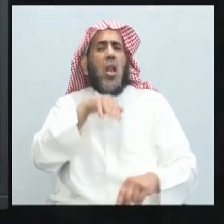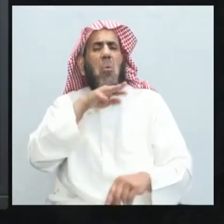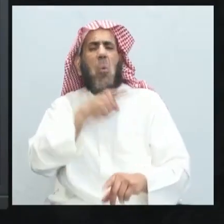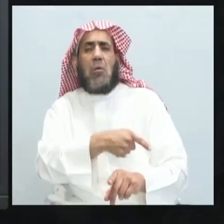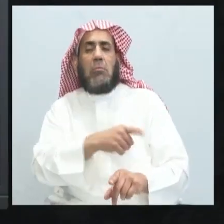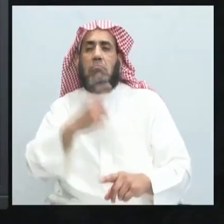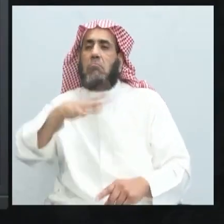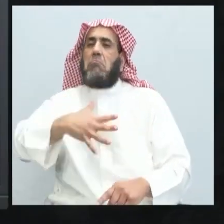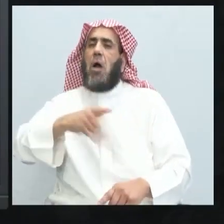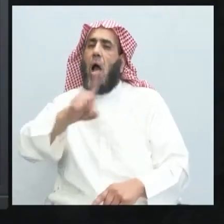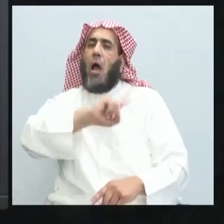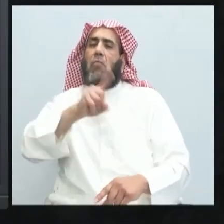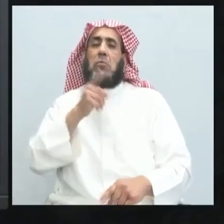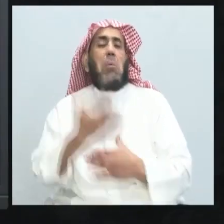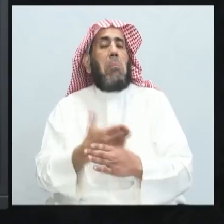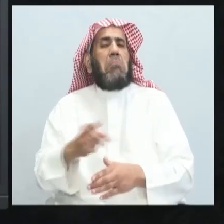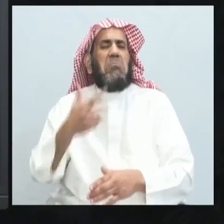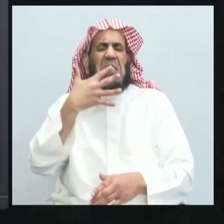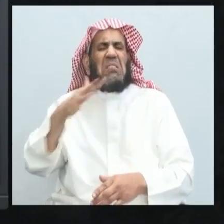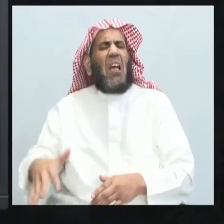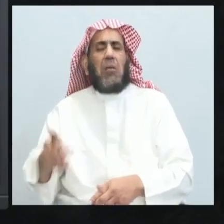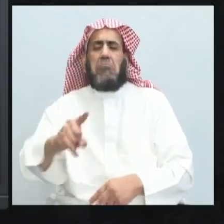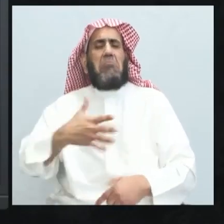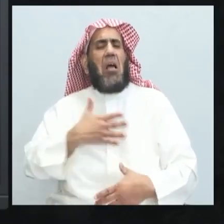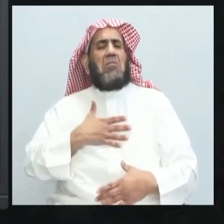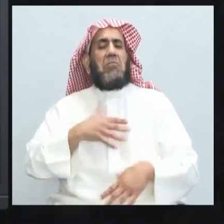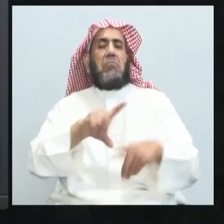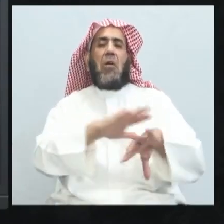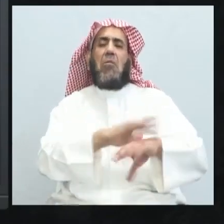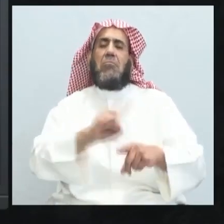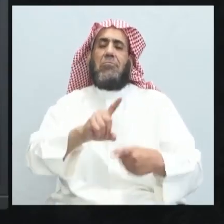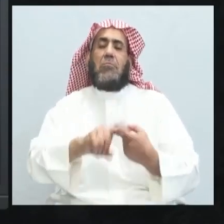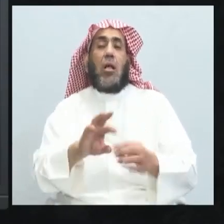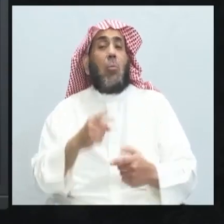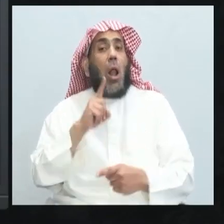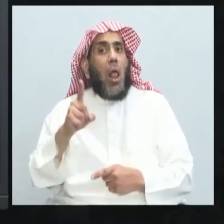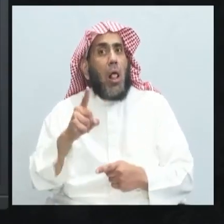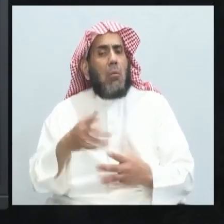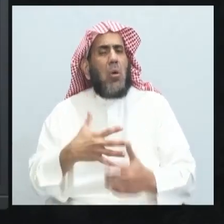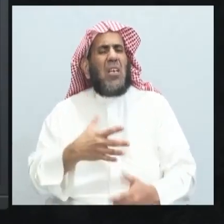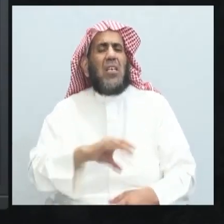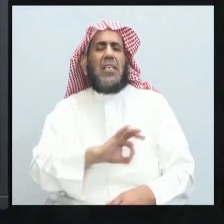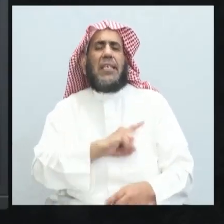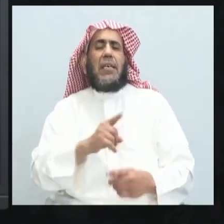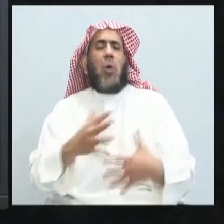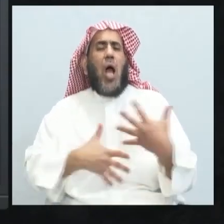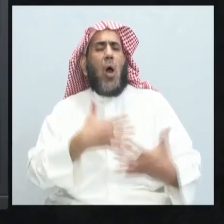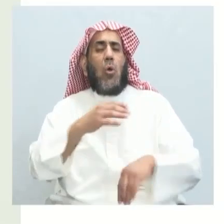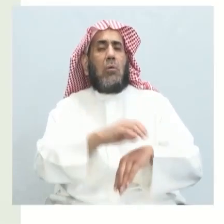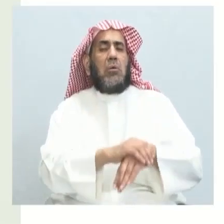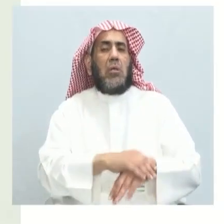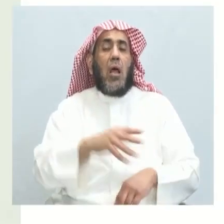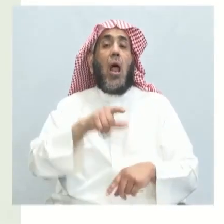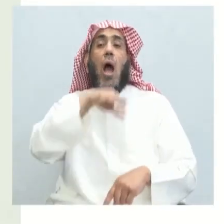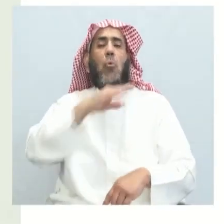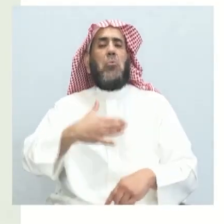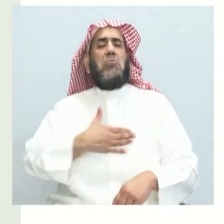والدها رفض بحجه انه كان وما زال صغيرا ثم لاحظ ما كان عشقه وولا محاوله خبت نبيه واعتذار الاب